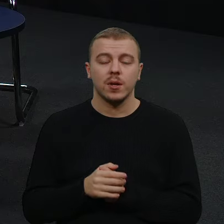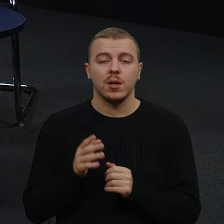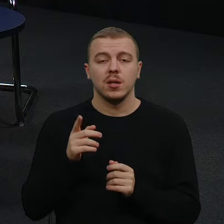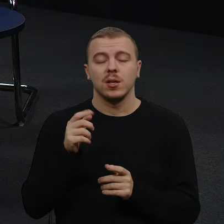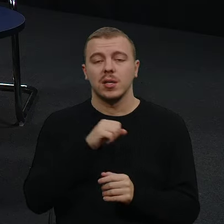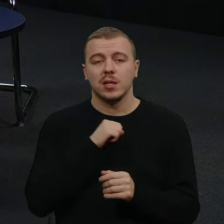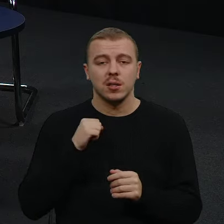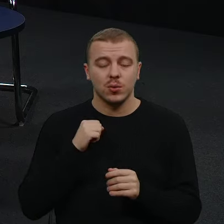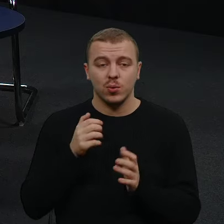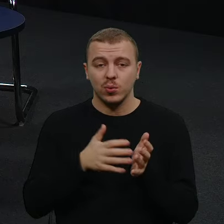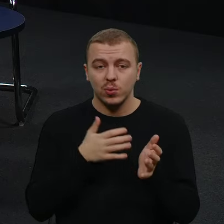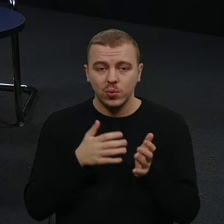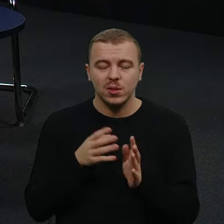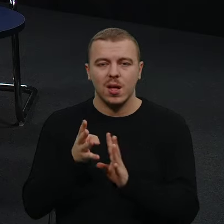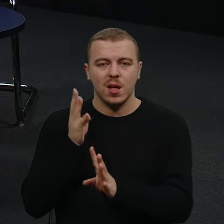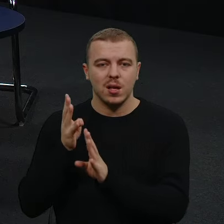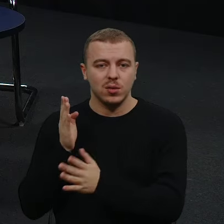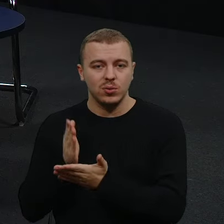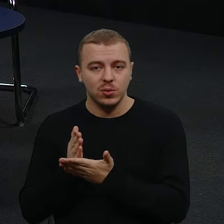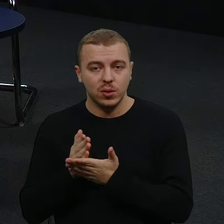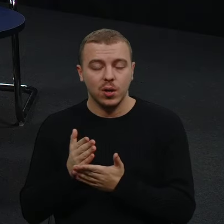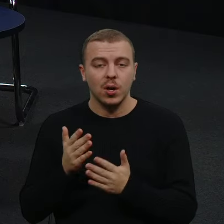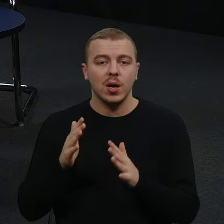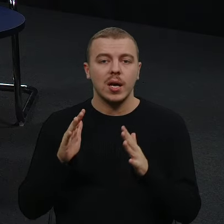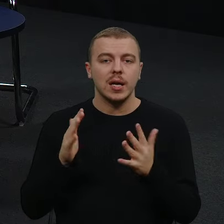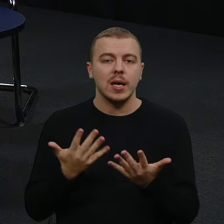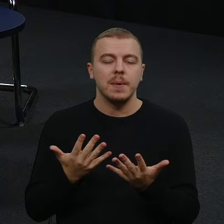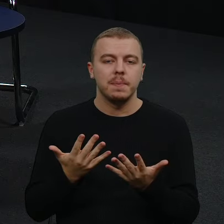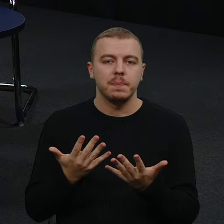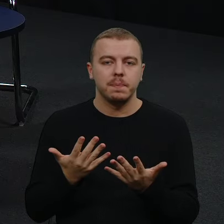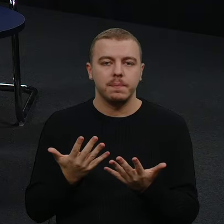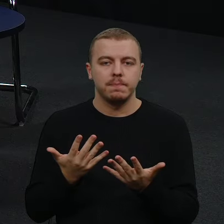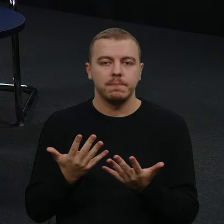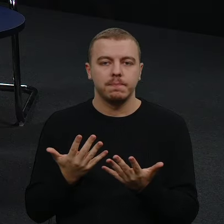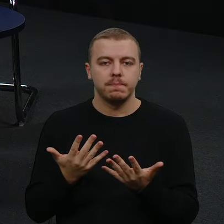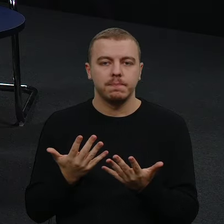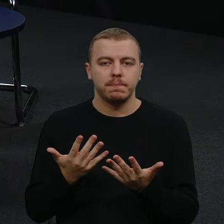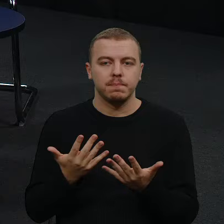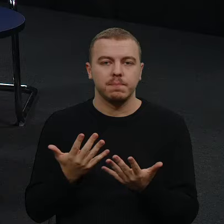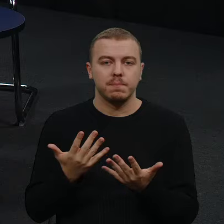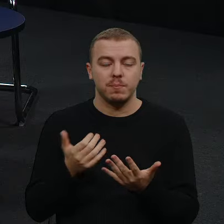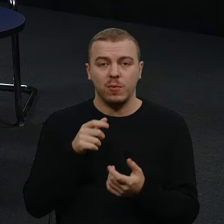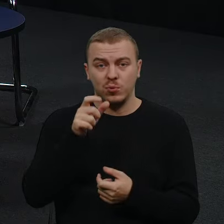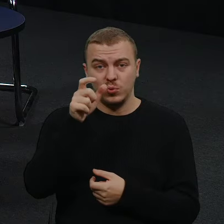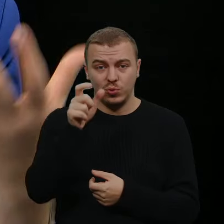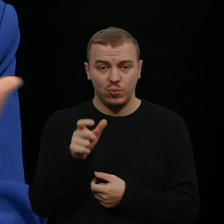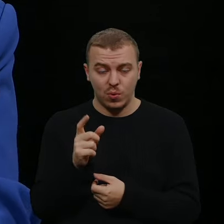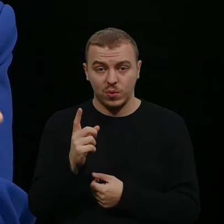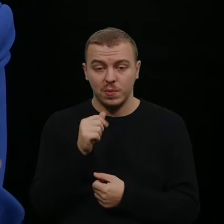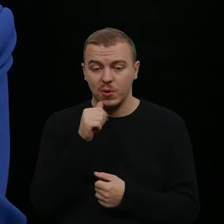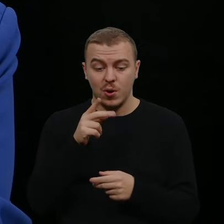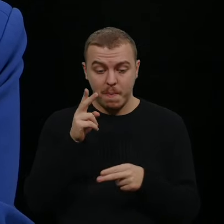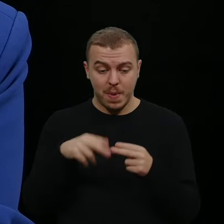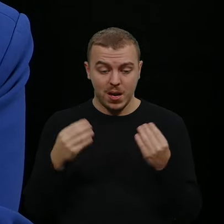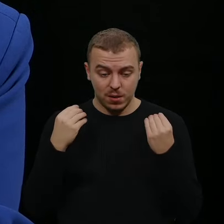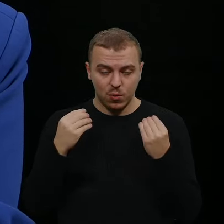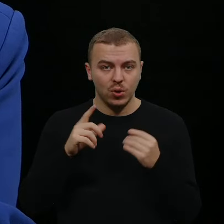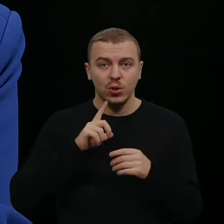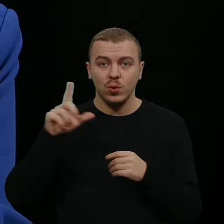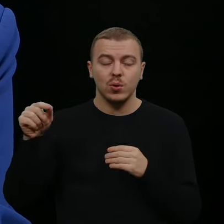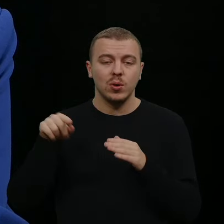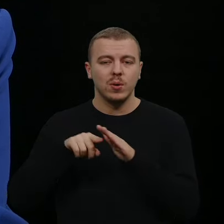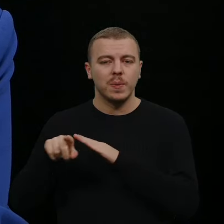gydytojų trūkumas, ką reikėtų daryti, kaip pritraukti tos jaunus, arba kaip tą žmogų turėti, kuris baigia mokslus, kad jis neišvyktų